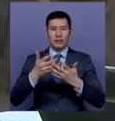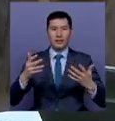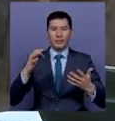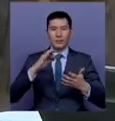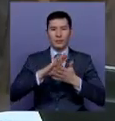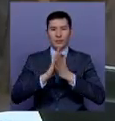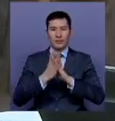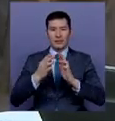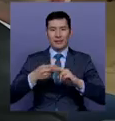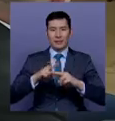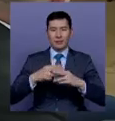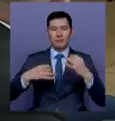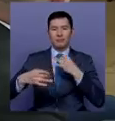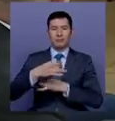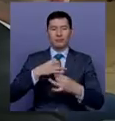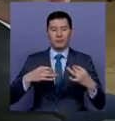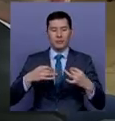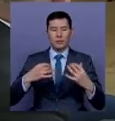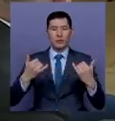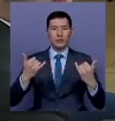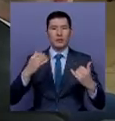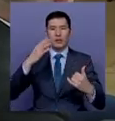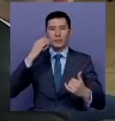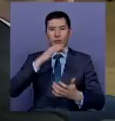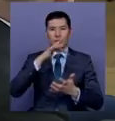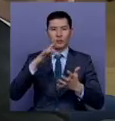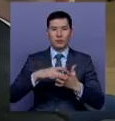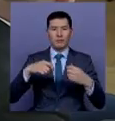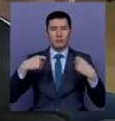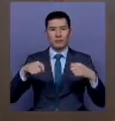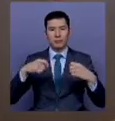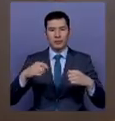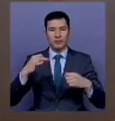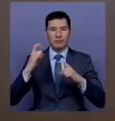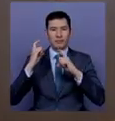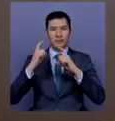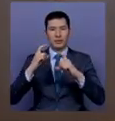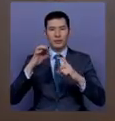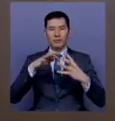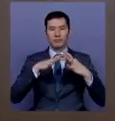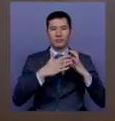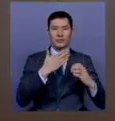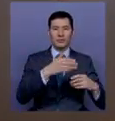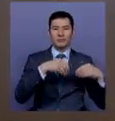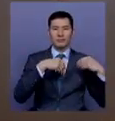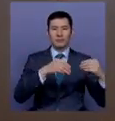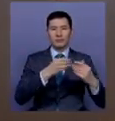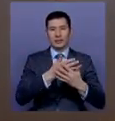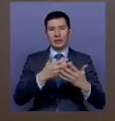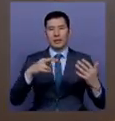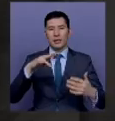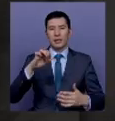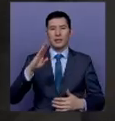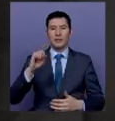ынтымақтастықты кеңейту мәселелері сөз болды. Бүгінде Алматыда сауда, логистика және ауыл шаруашылық өнімдерін өңдеуде литвалық